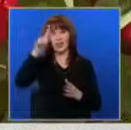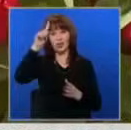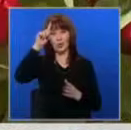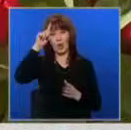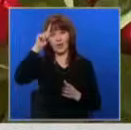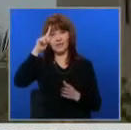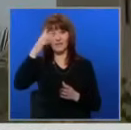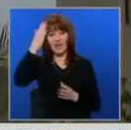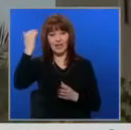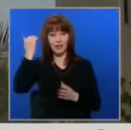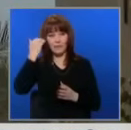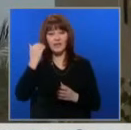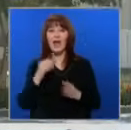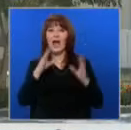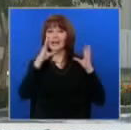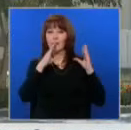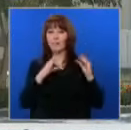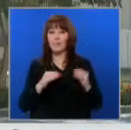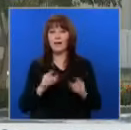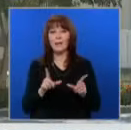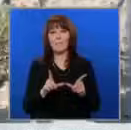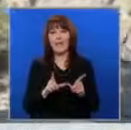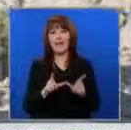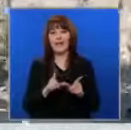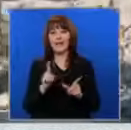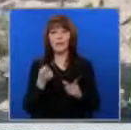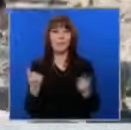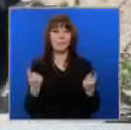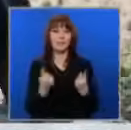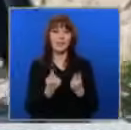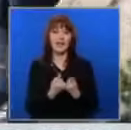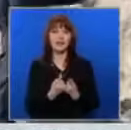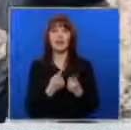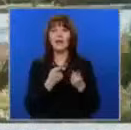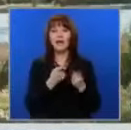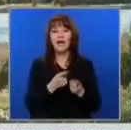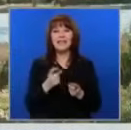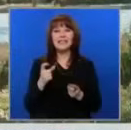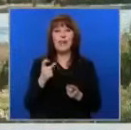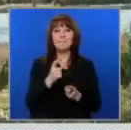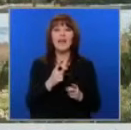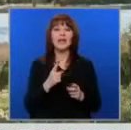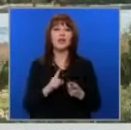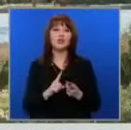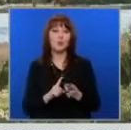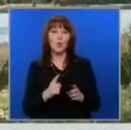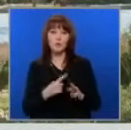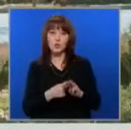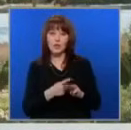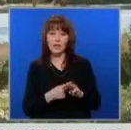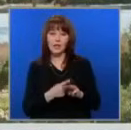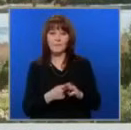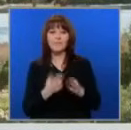Египет, дипломат номер 1 Мария Габриел беше посрещната от своя колега Самех Шукри. В рамките на визитата